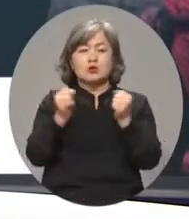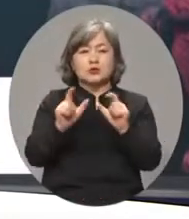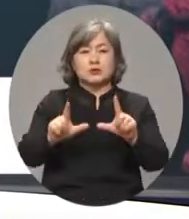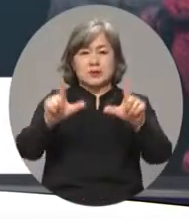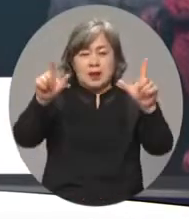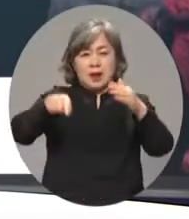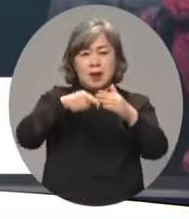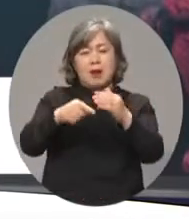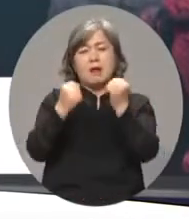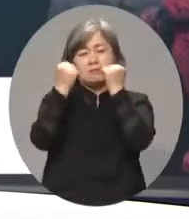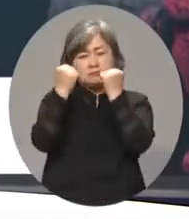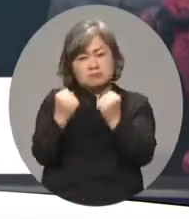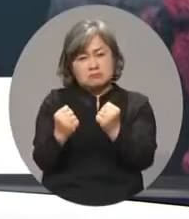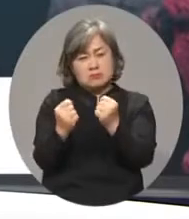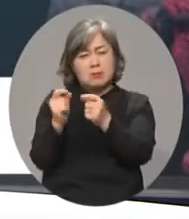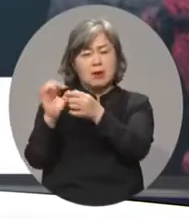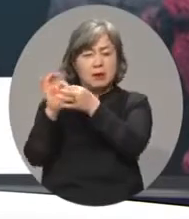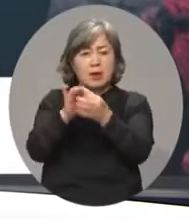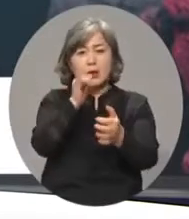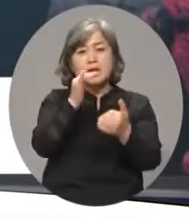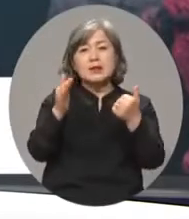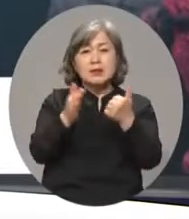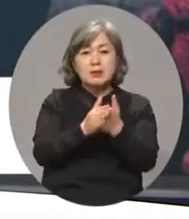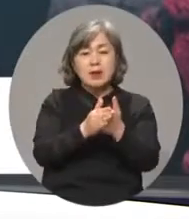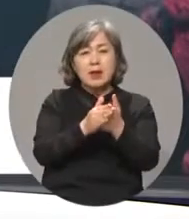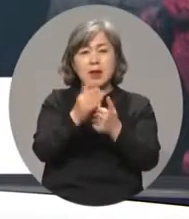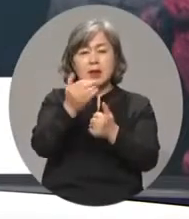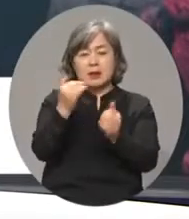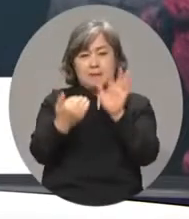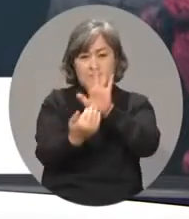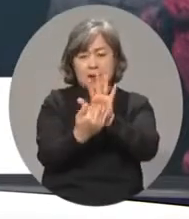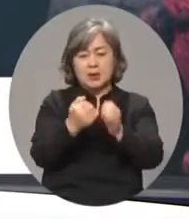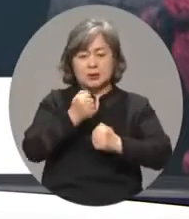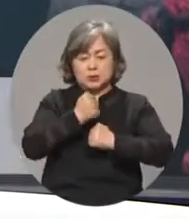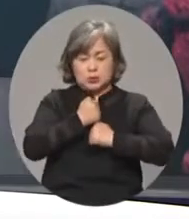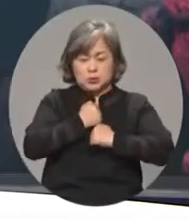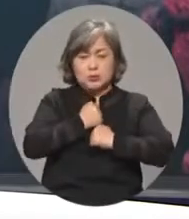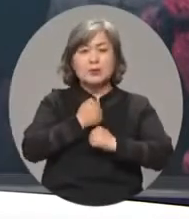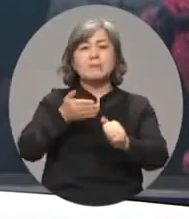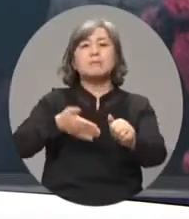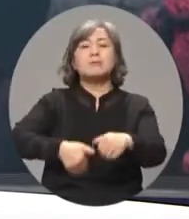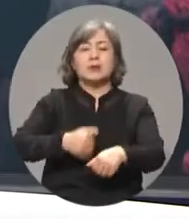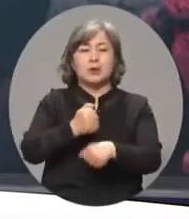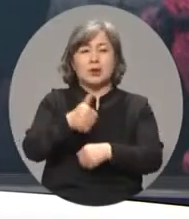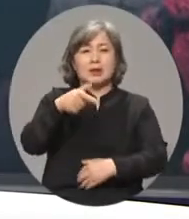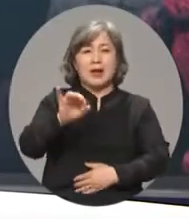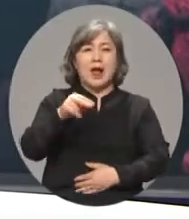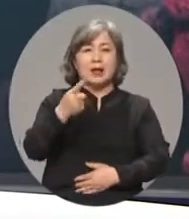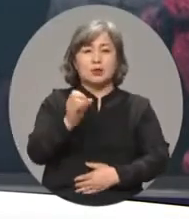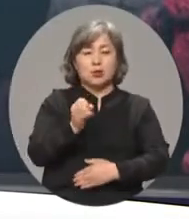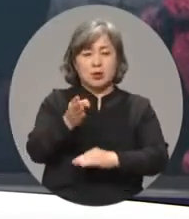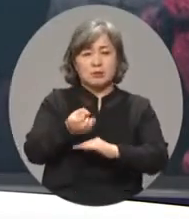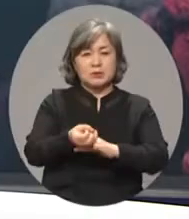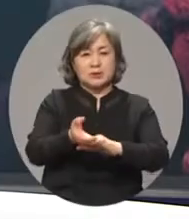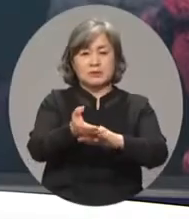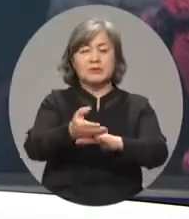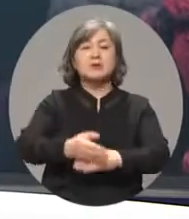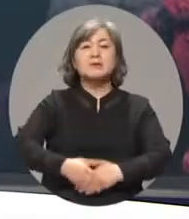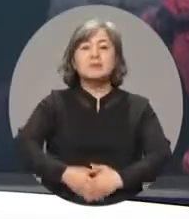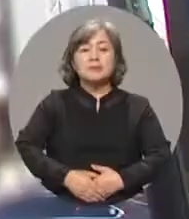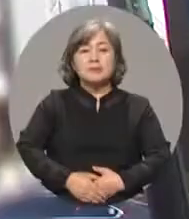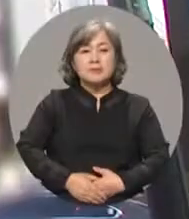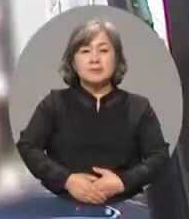날씨로 실내에 머무는 시간이 길어지는 만큼 방역수칙 준수에 더욱 각별한 주의가 요구됩니다. 강동엽 기자입니다.